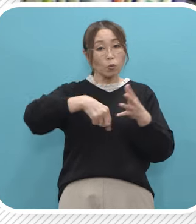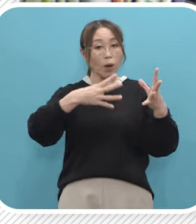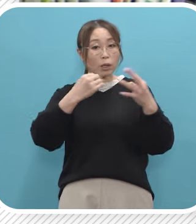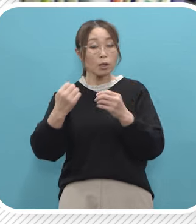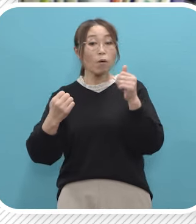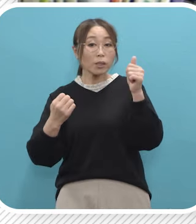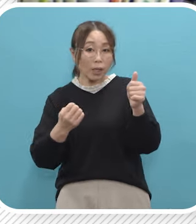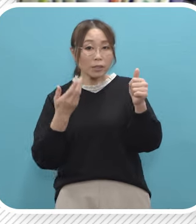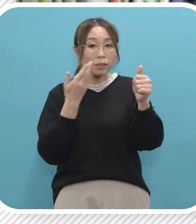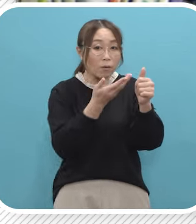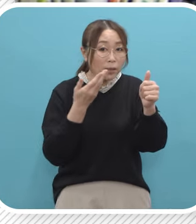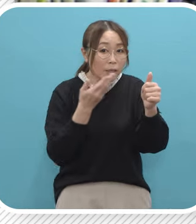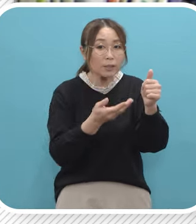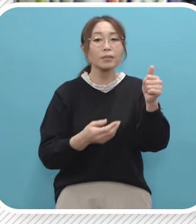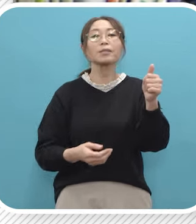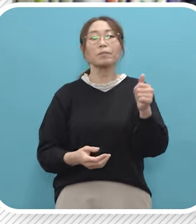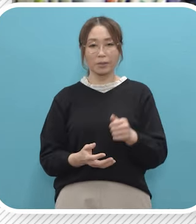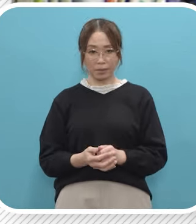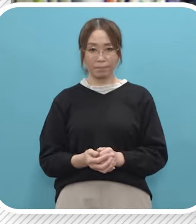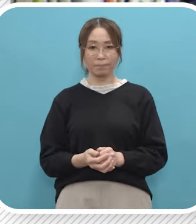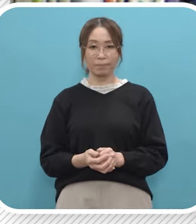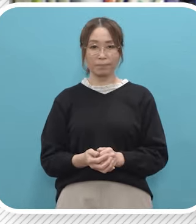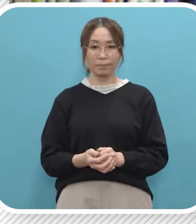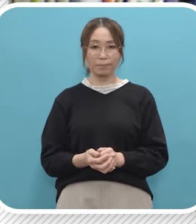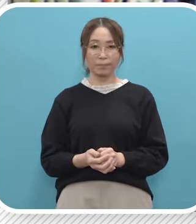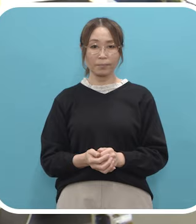深澤勲さんにお話を聞きましたよ。